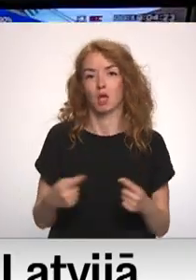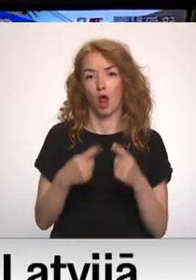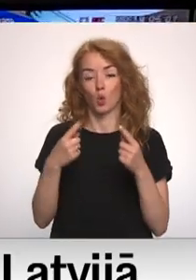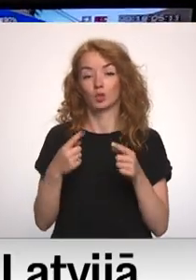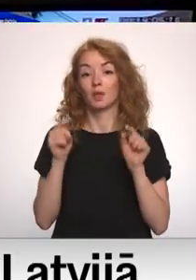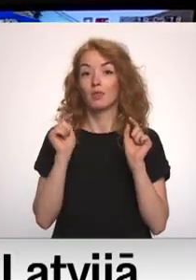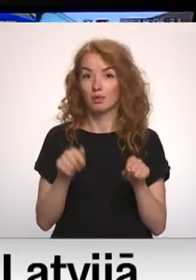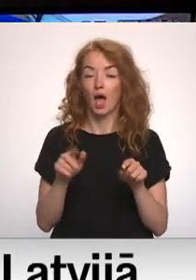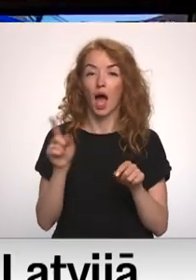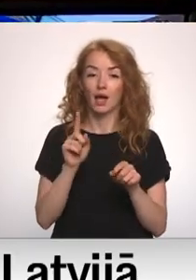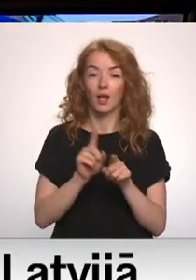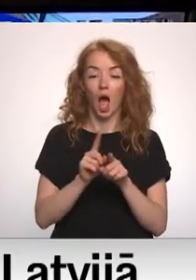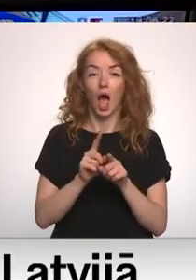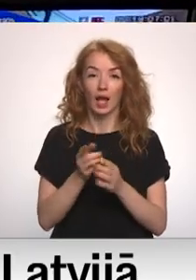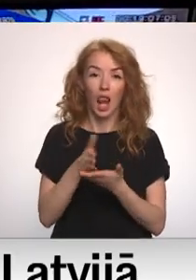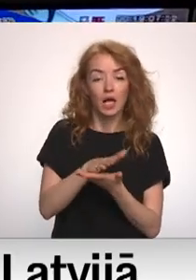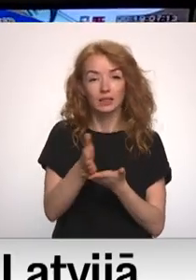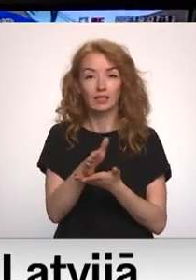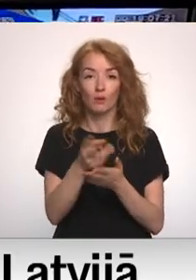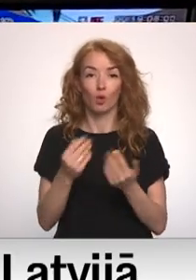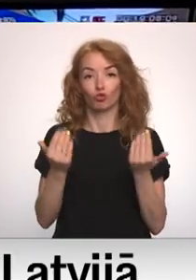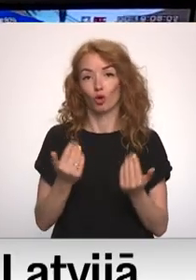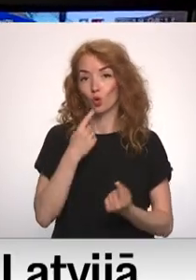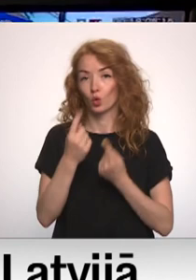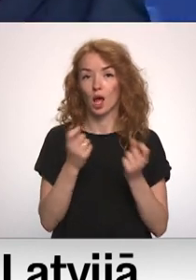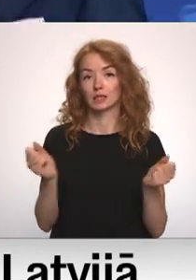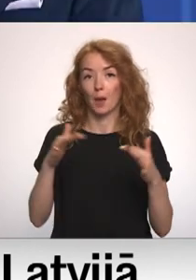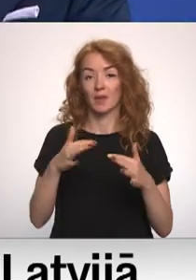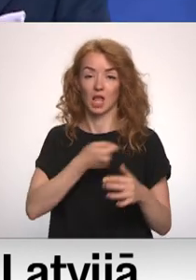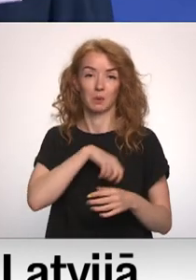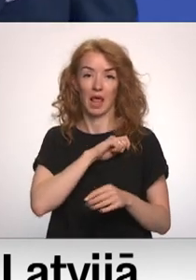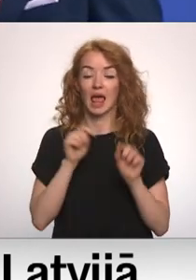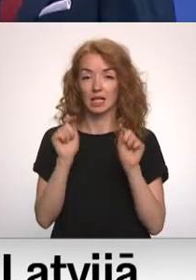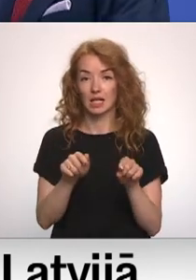ir tā elastība, arī par ko šodien runāja samitā.